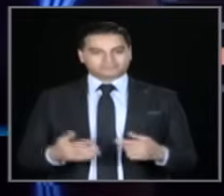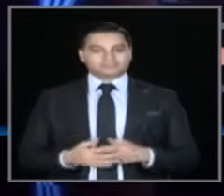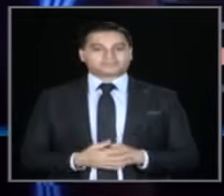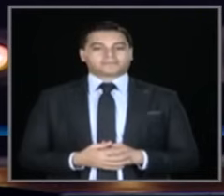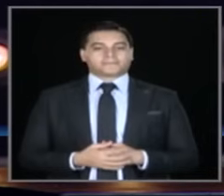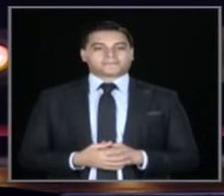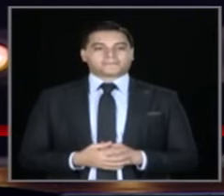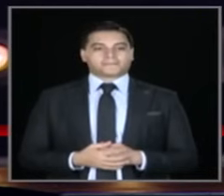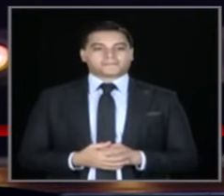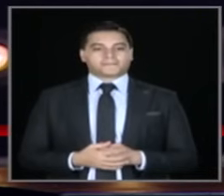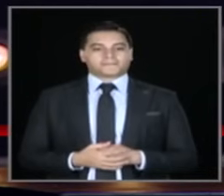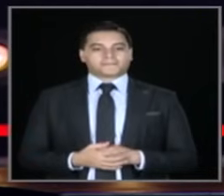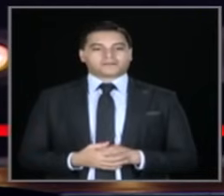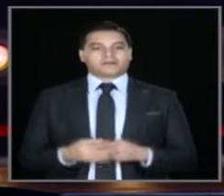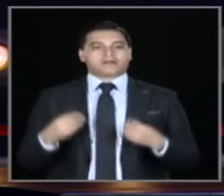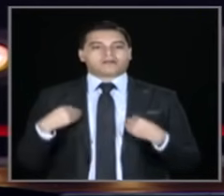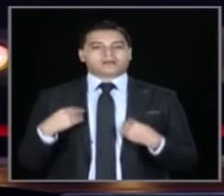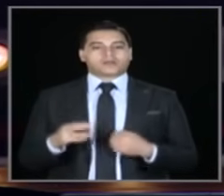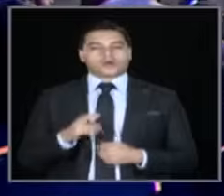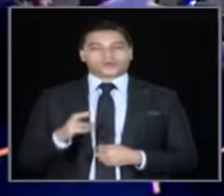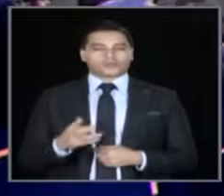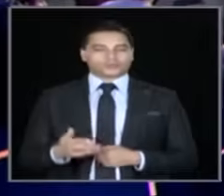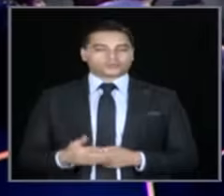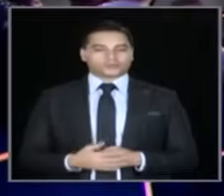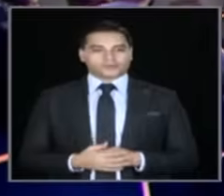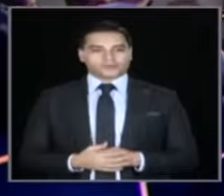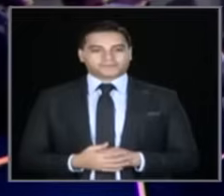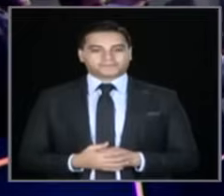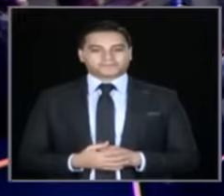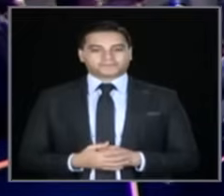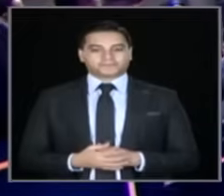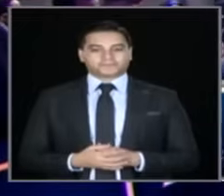وأبو ضيف. رياضة، والسؤال هو: